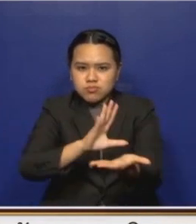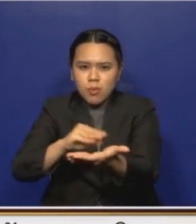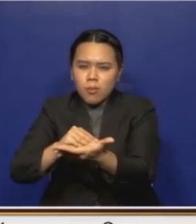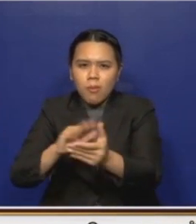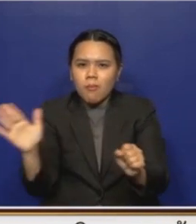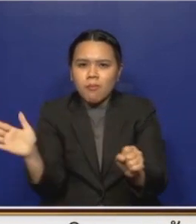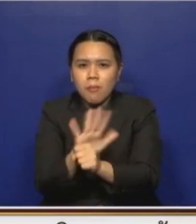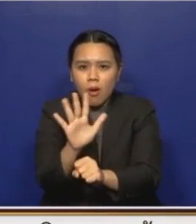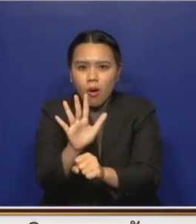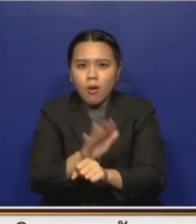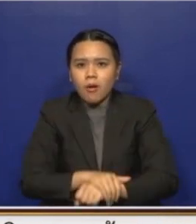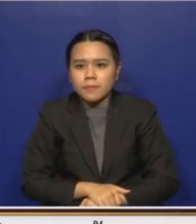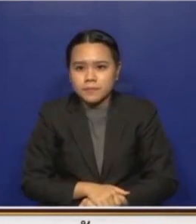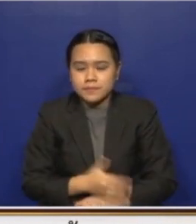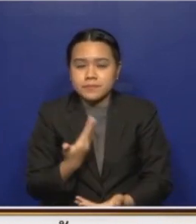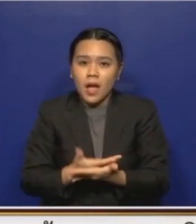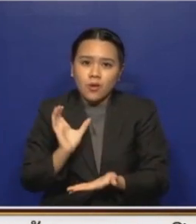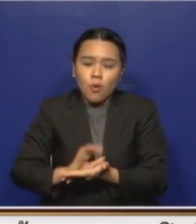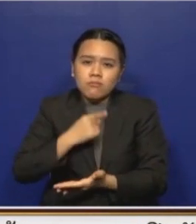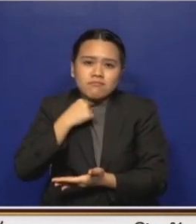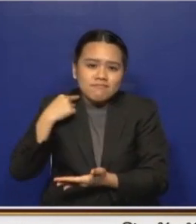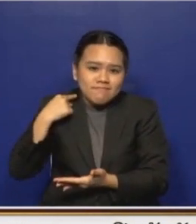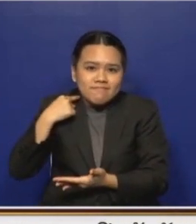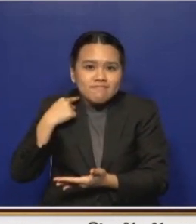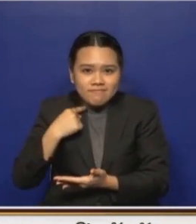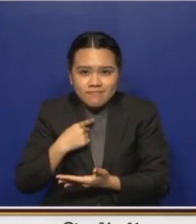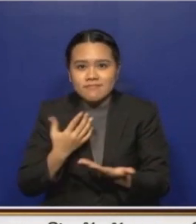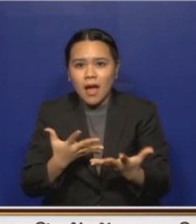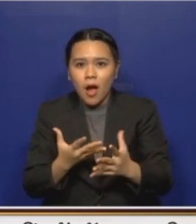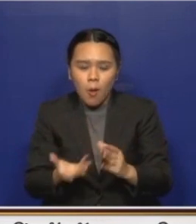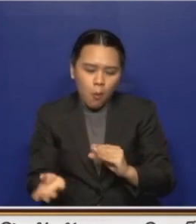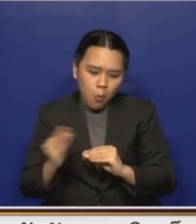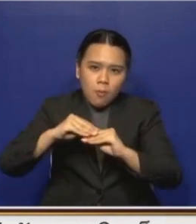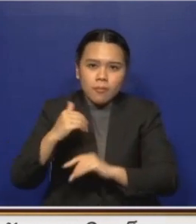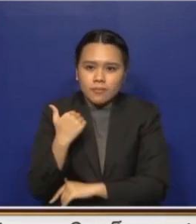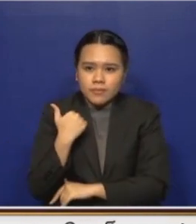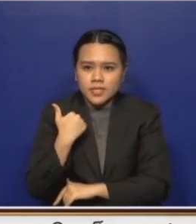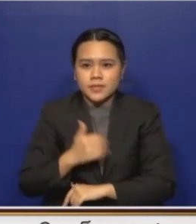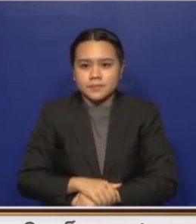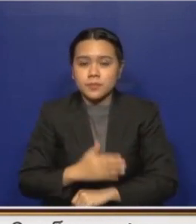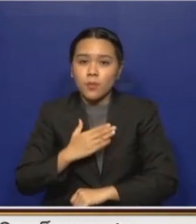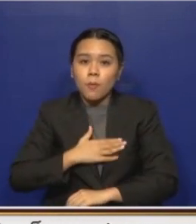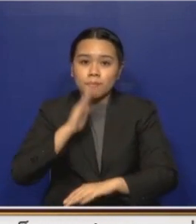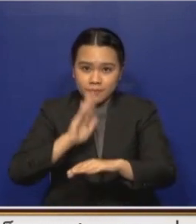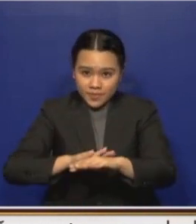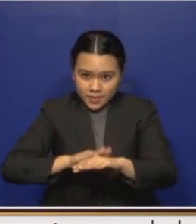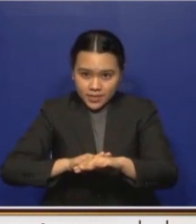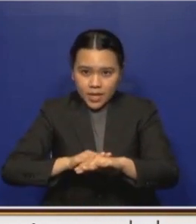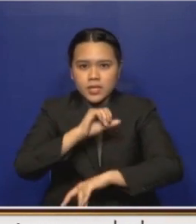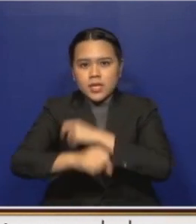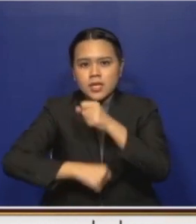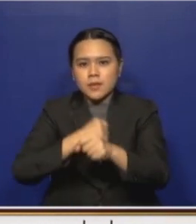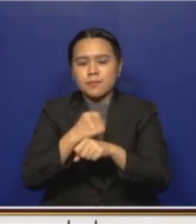ดเตือนภัยไว้ก่อนนะว่าท่านยังทบทวนทันท่านจะทำอะไรก็ทำฮะไปดูแผ่นต่อ